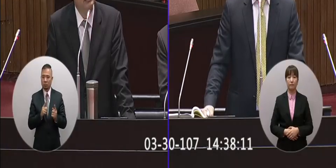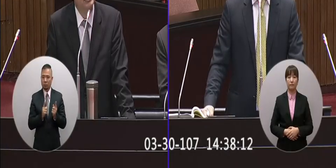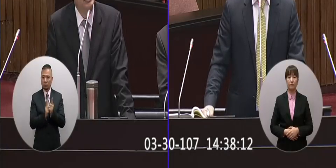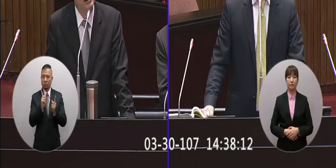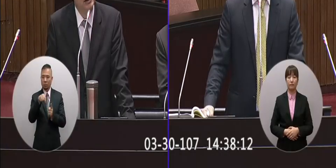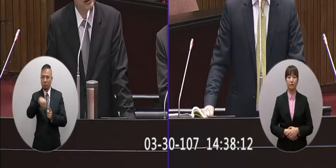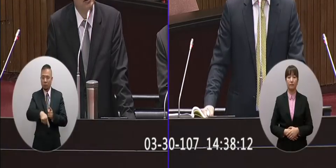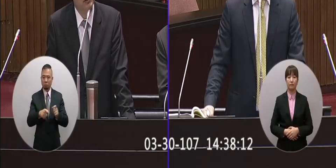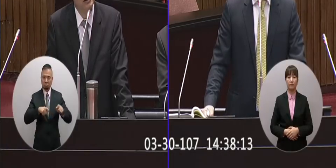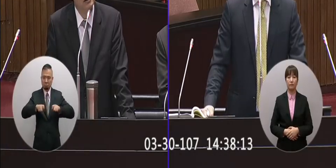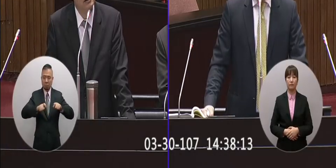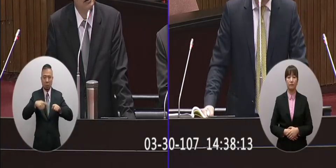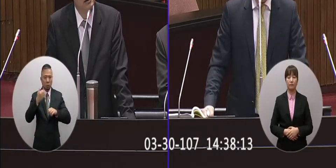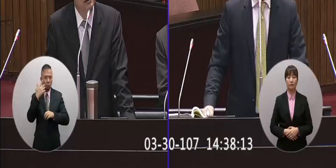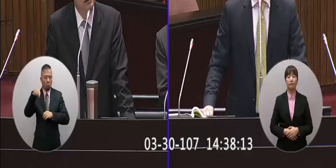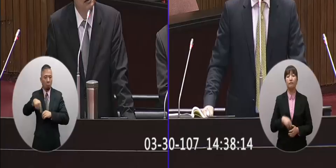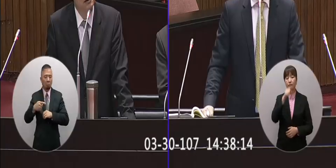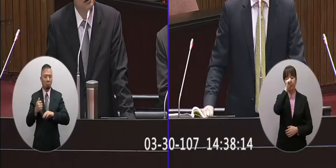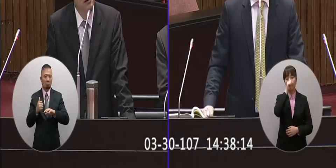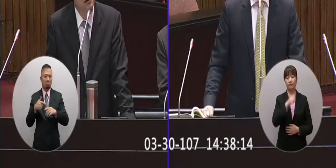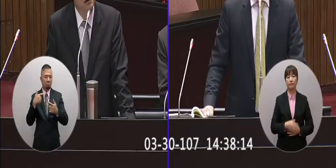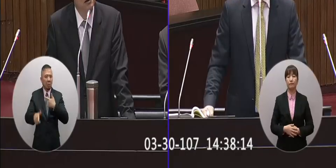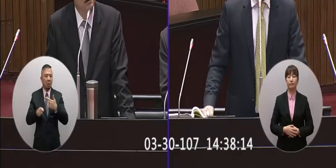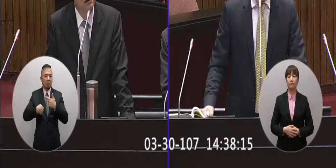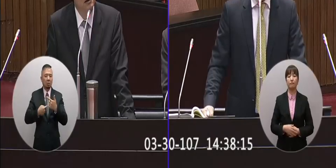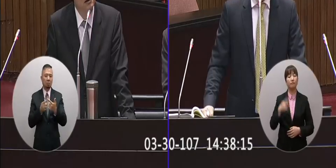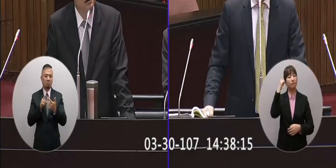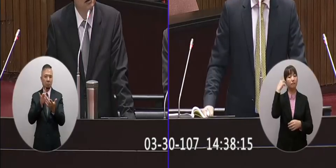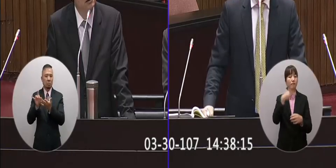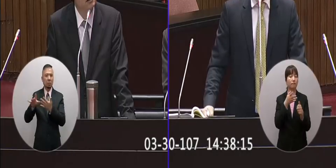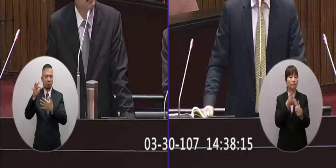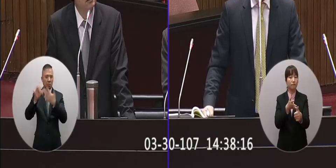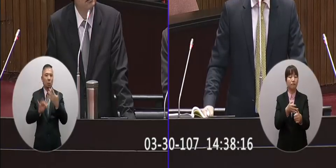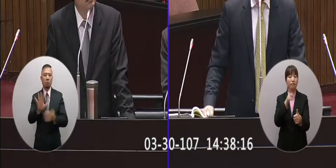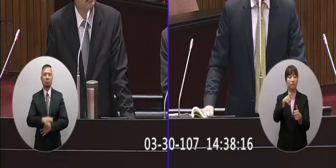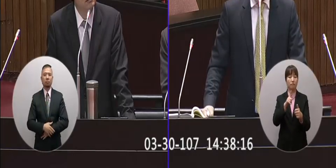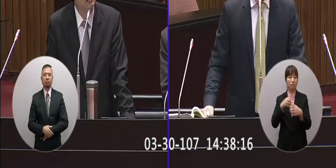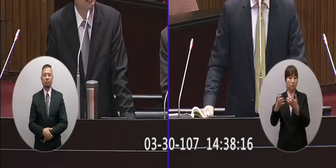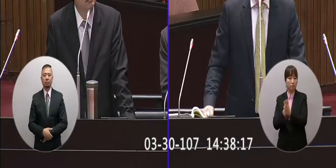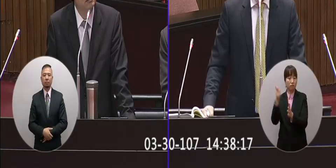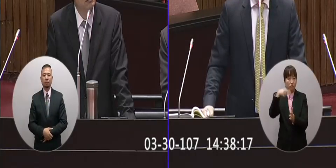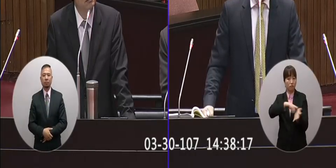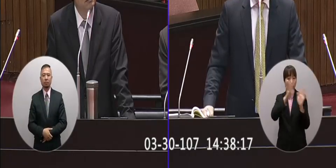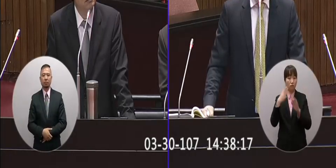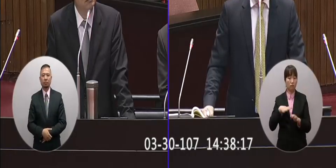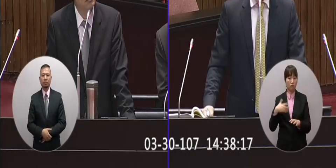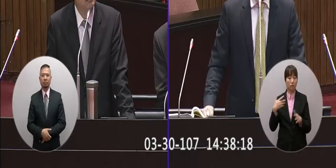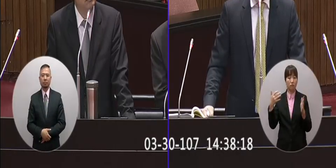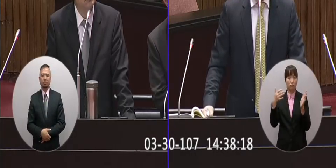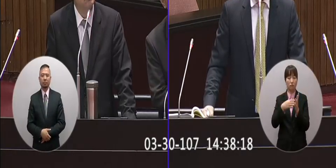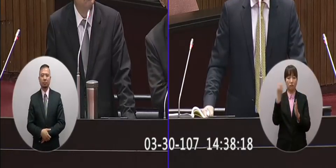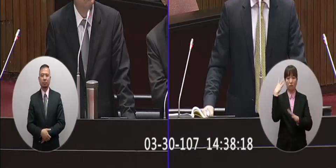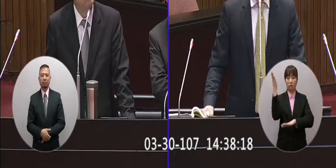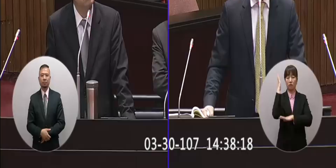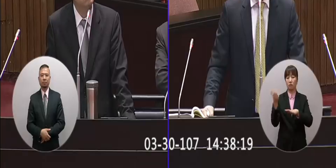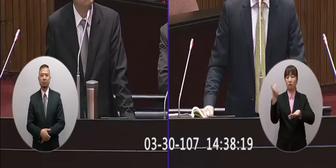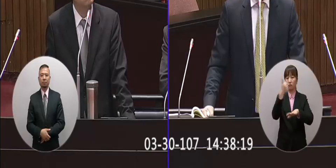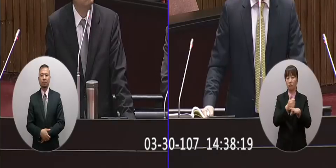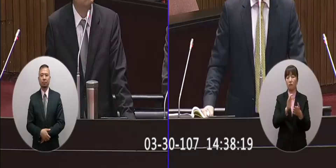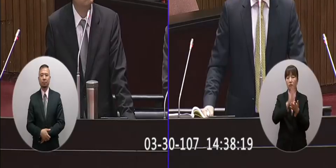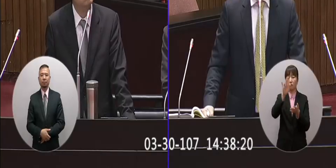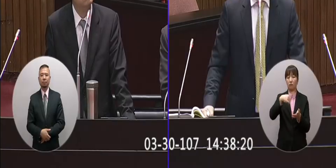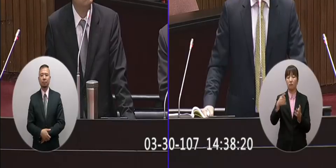在淘汰不适任的检察官。 好，那请问部长您知道吗？从新政府上台以